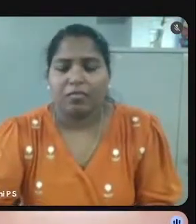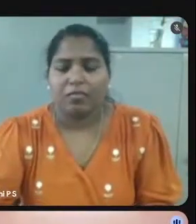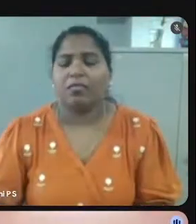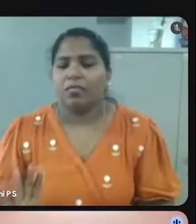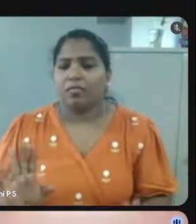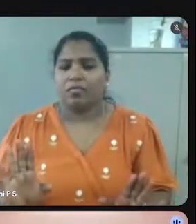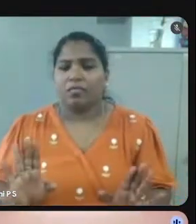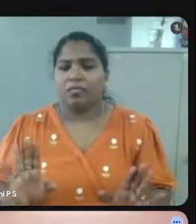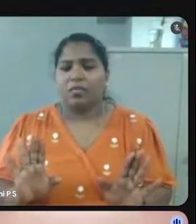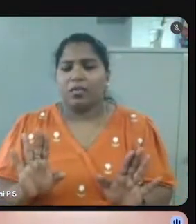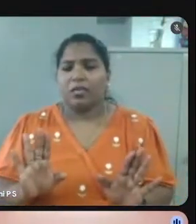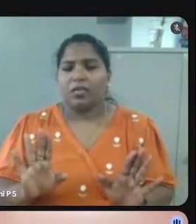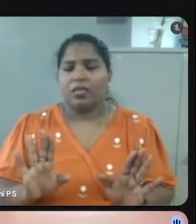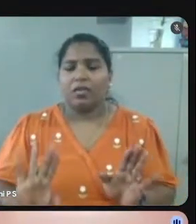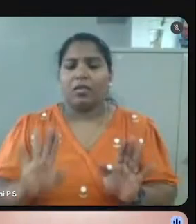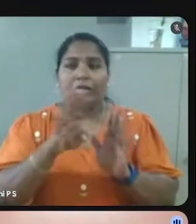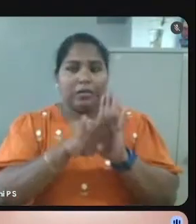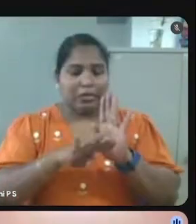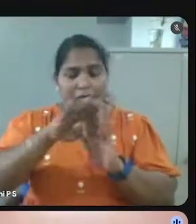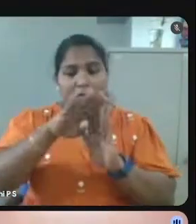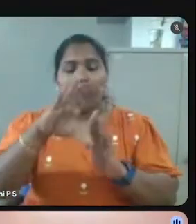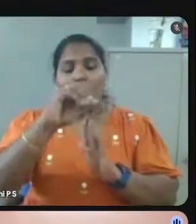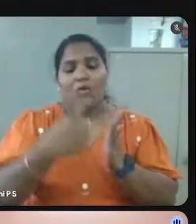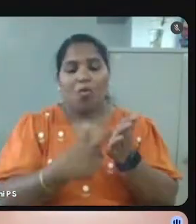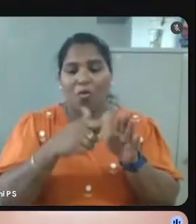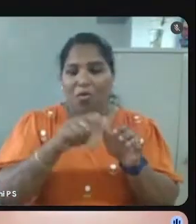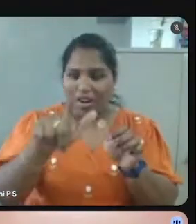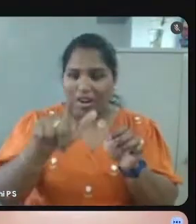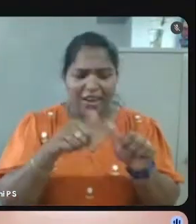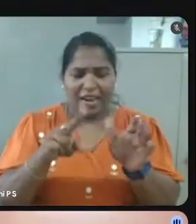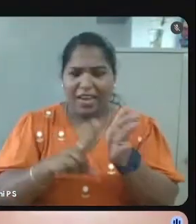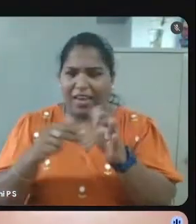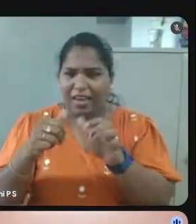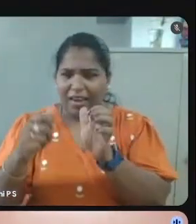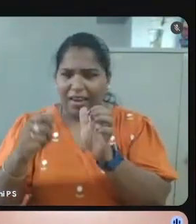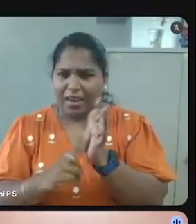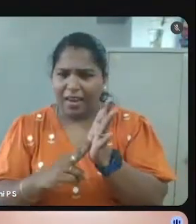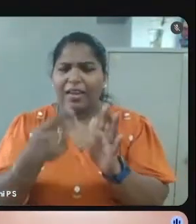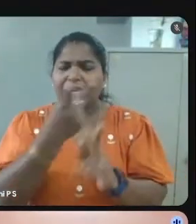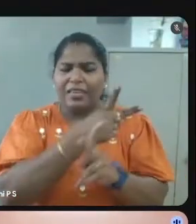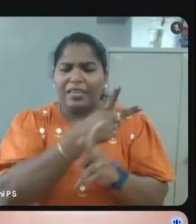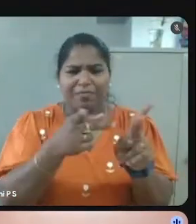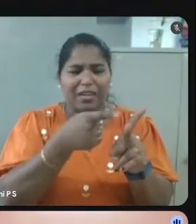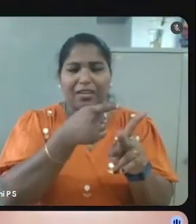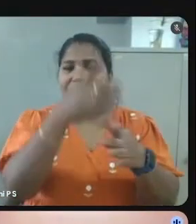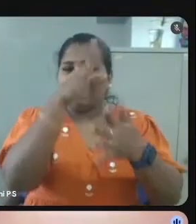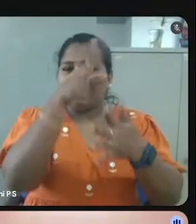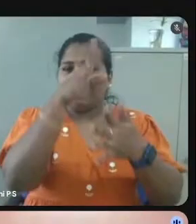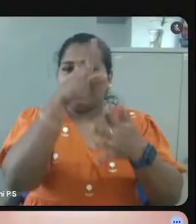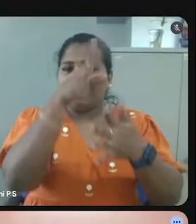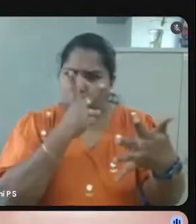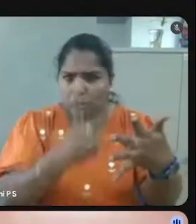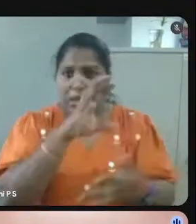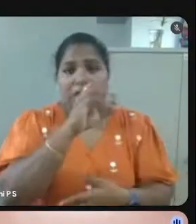സൈക്കോസെക്സ്വൽ സ്റ്റേജ് നോക്കിയല്ലേ, ഓറൽ, ആനൽ, ഫാലിക്, ലേറ്റൻസി, ജെനിറ്റൽ, ആ ഏജ് കൂടി നമുക്കൊരു ഡിസ്ക്രിപ്ഷൻ എല്ലാം